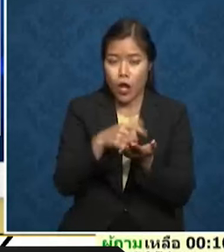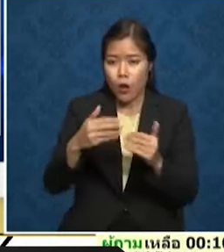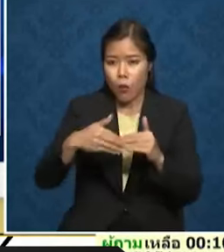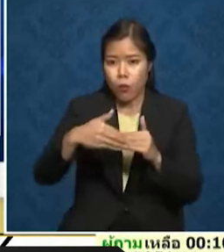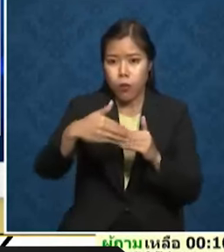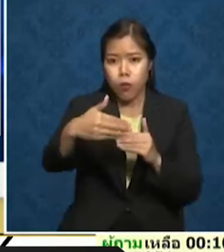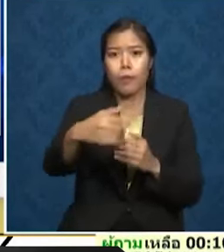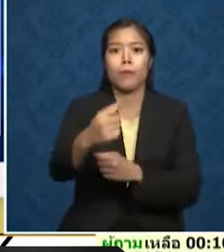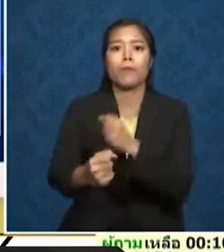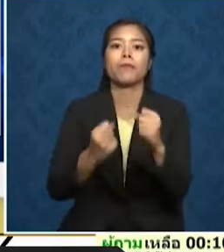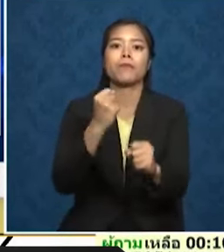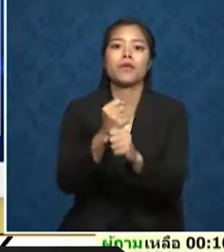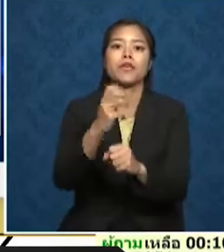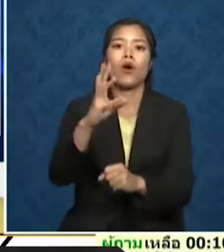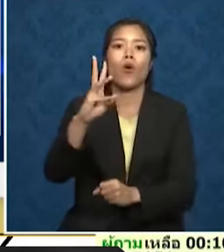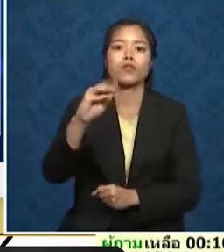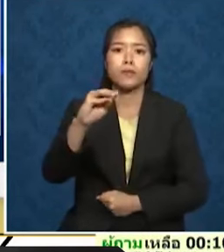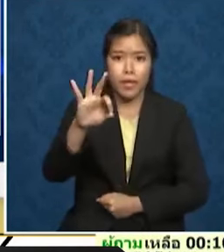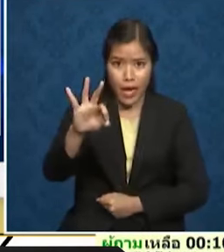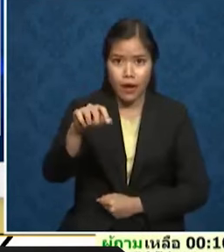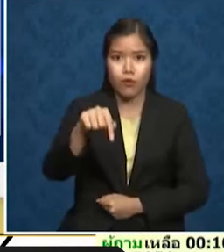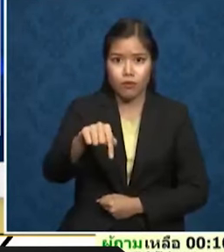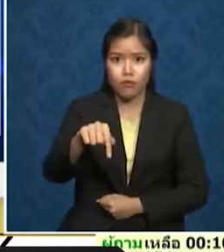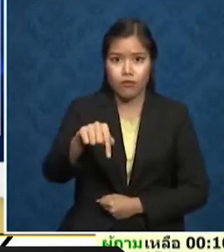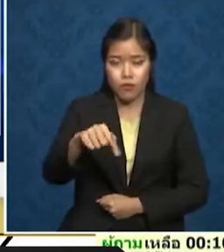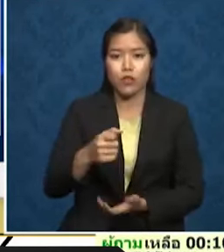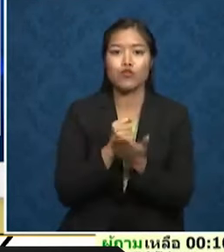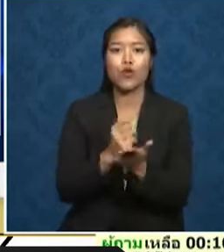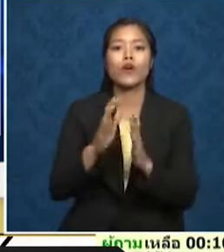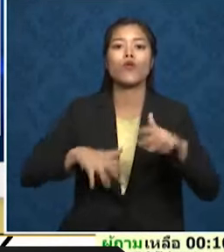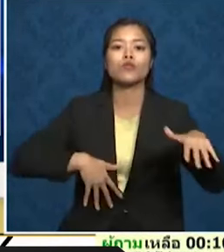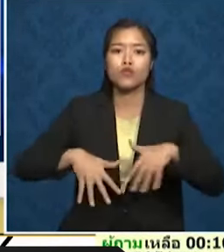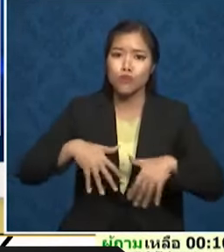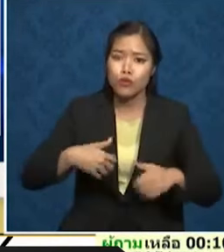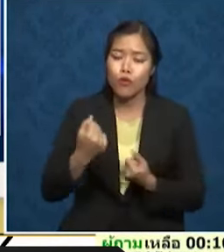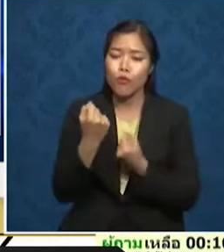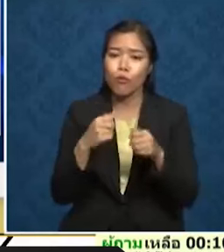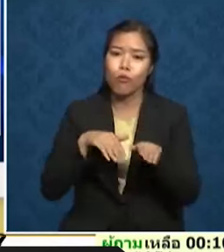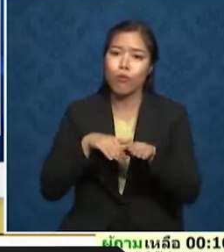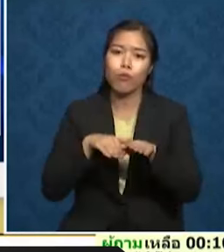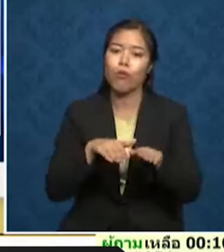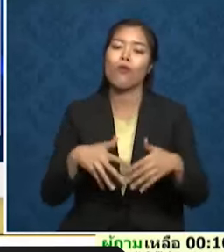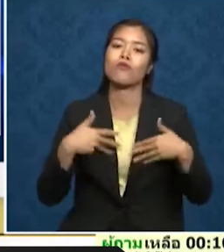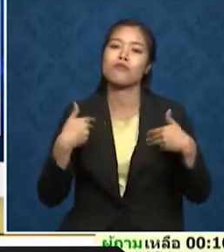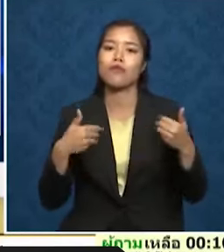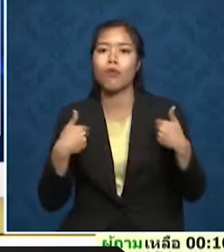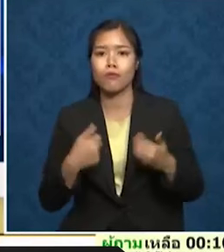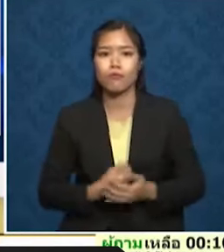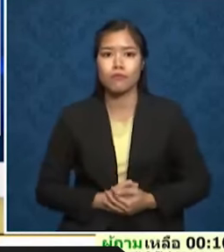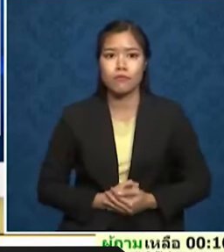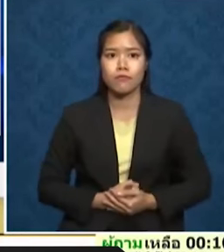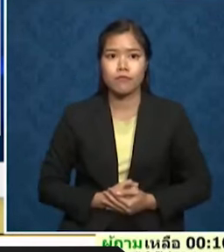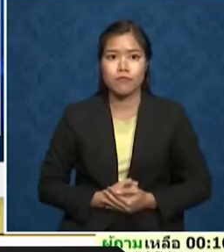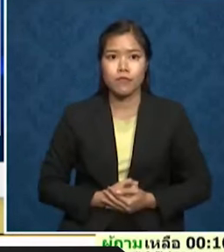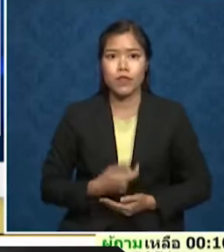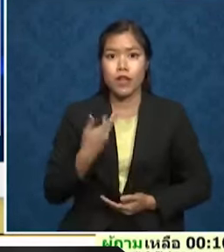าณ2569นะคะเพื่ออำนวยความสะดวกให้กับพี่น้องประชาชนในการเดินทางสู่ภาคตะวันออกเฉียงเหนือโดยสติ